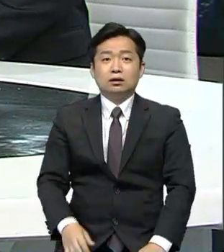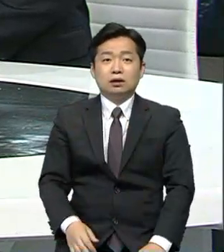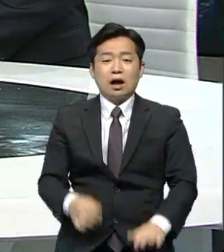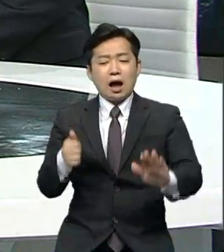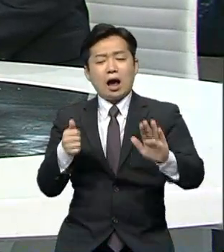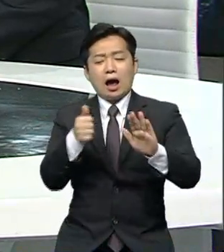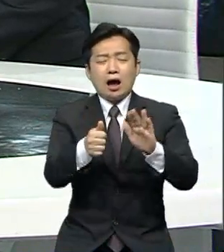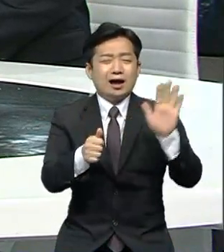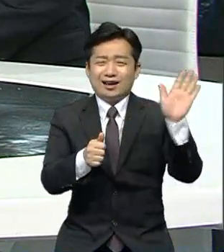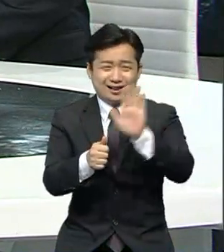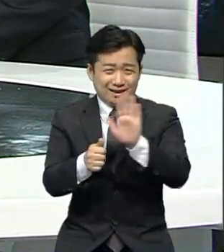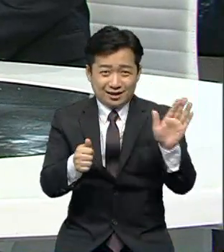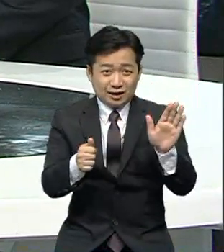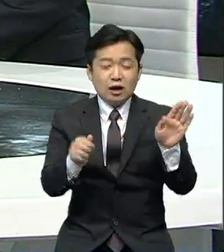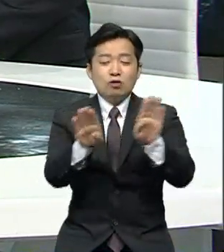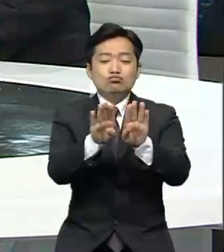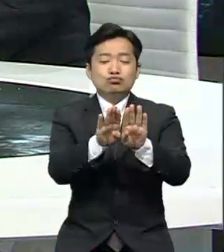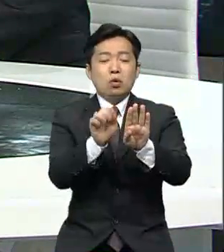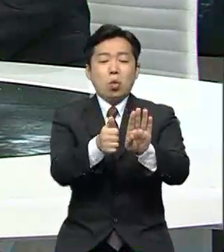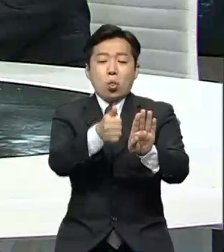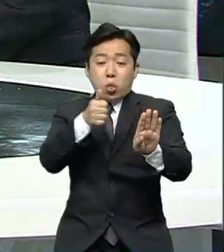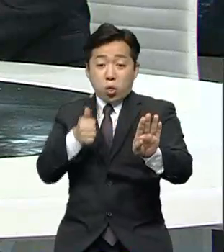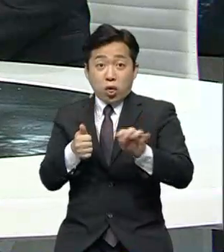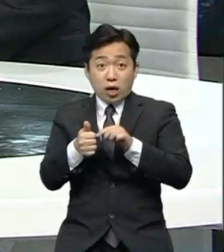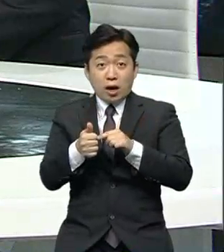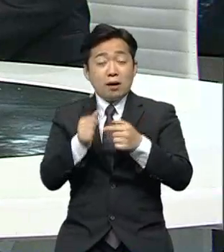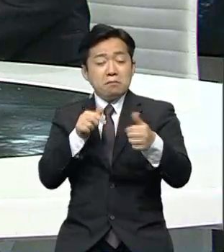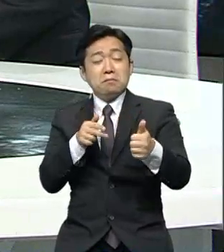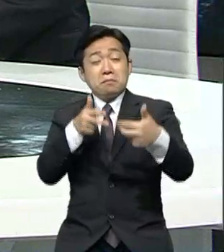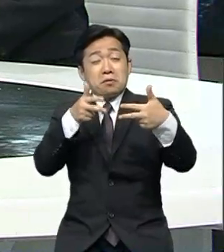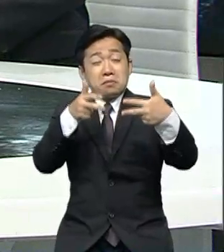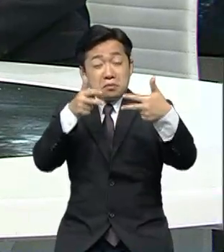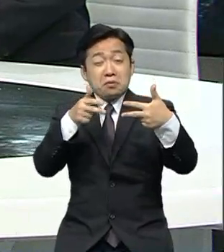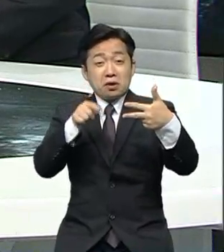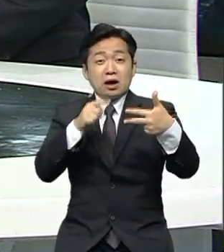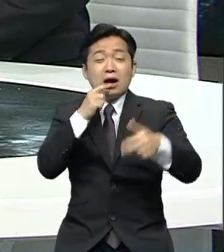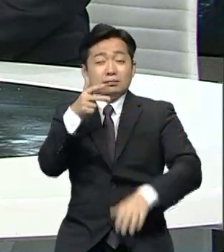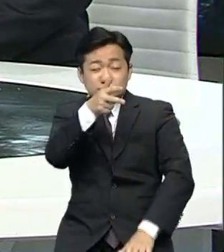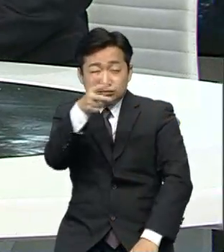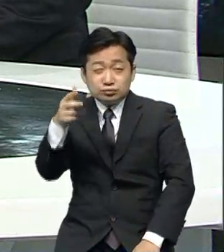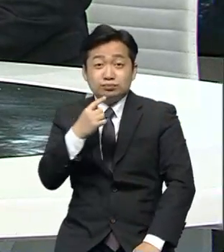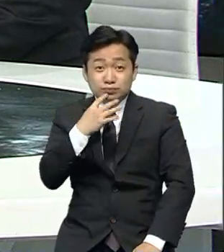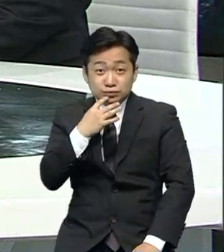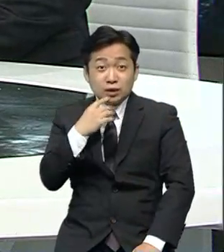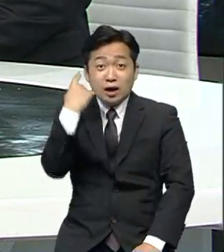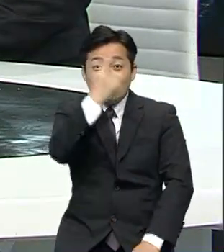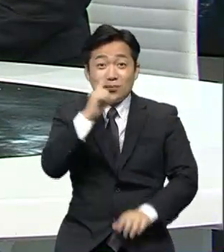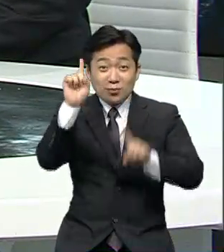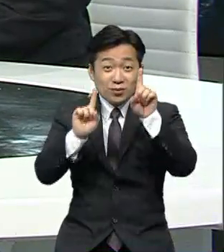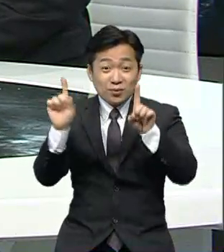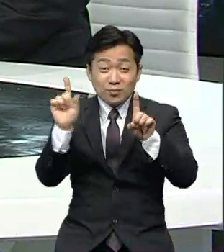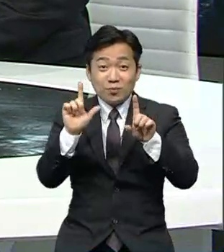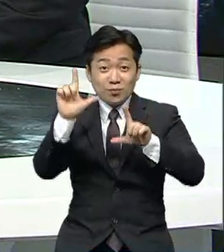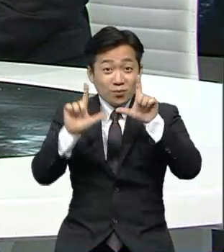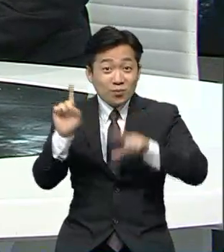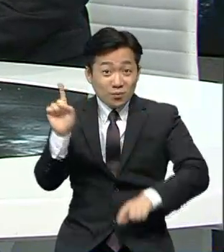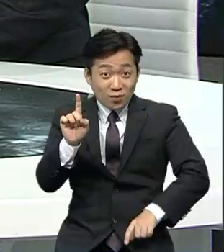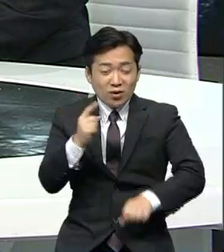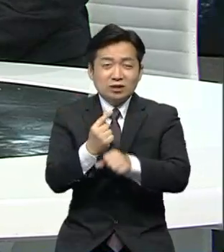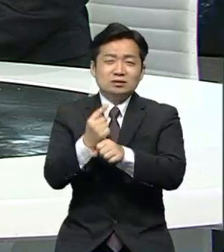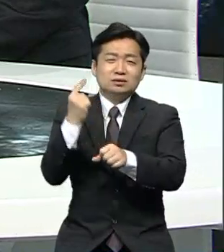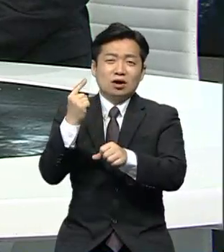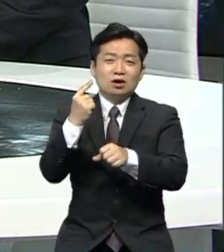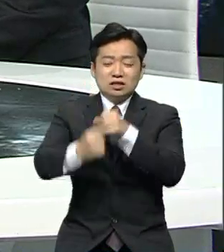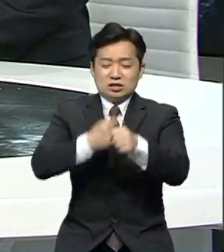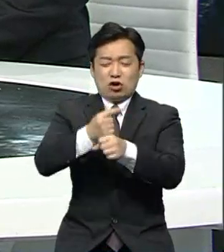안에 들어가진 않고 정문 인근에서 안전하게 취재했습니다. 네, 응시생들 표정 어땠습니까? 이게 아무래도 1년 중